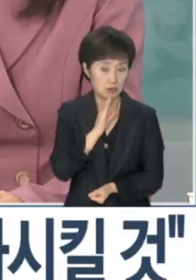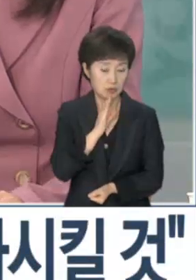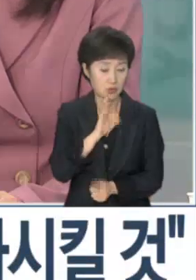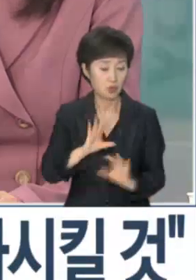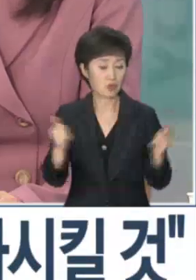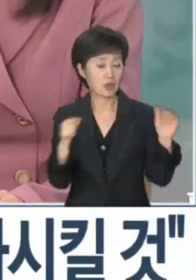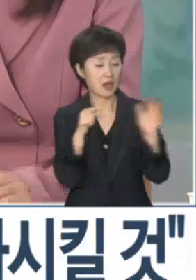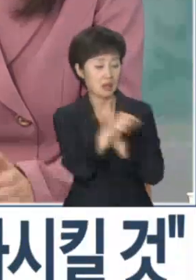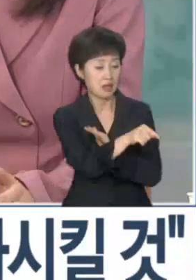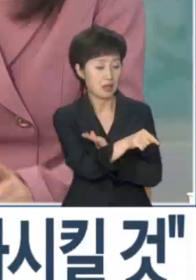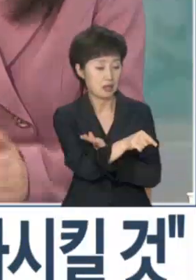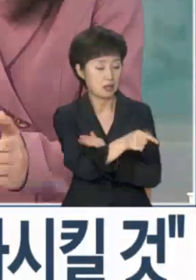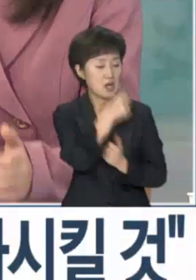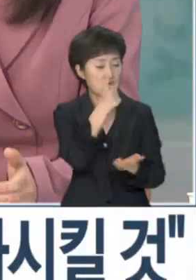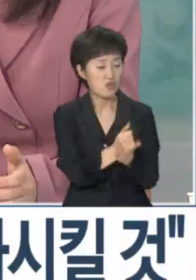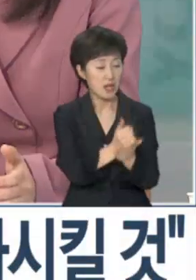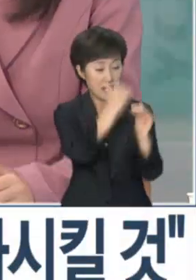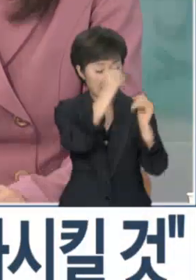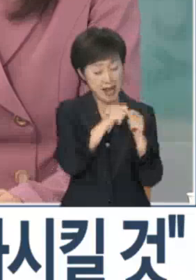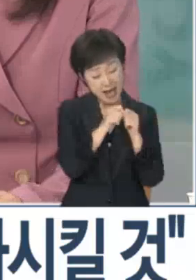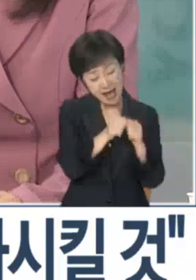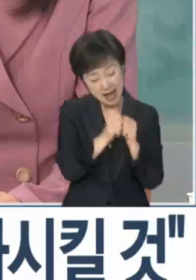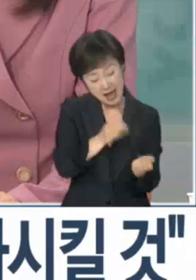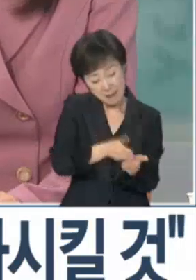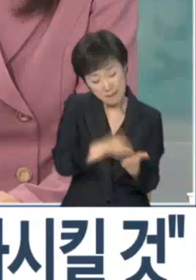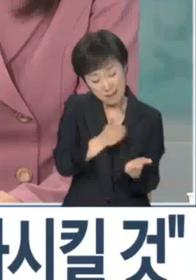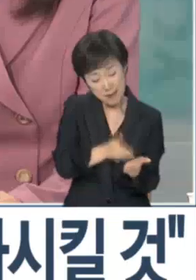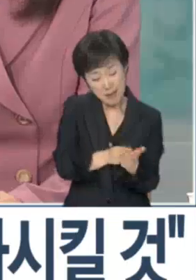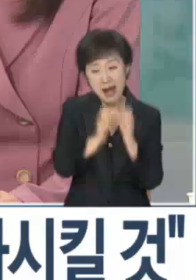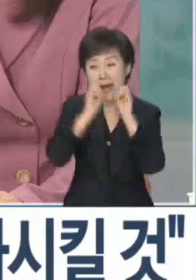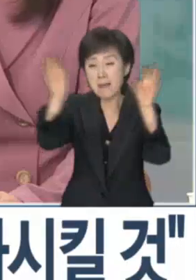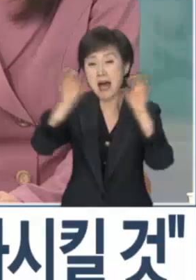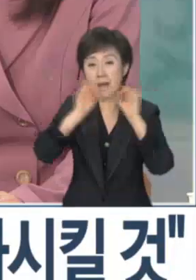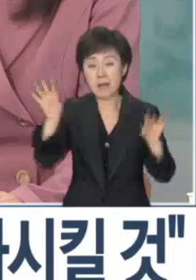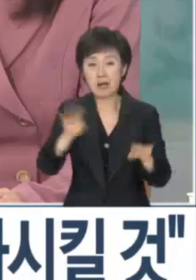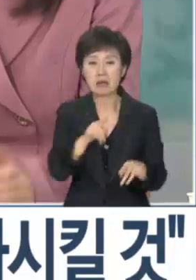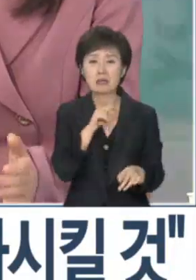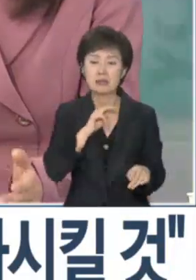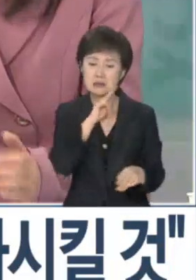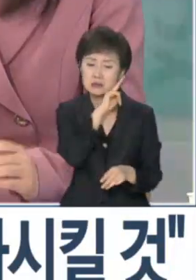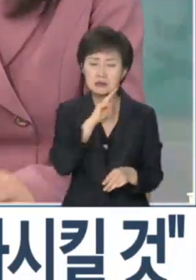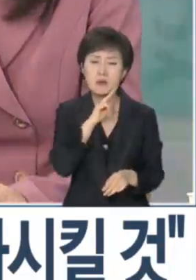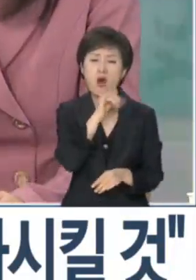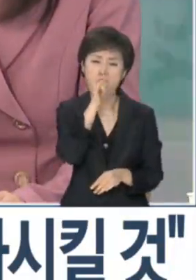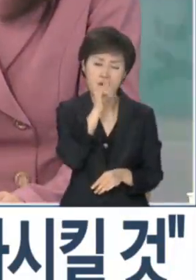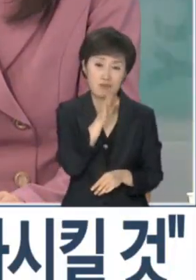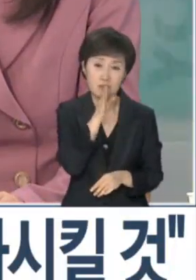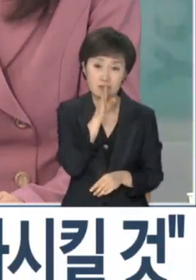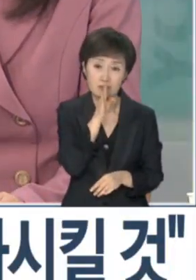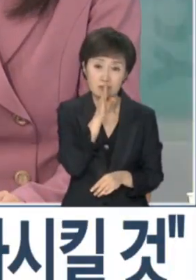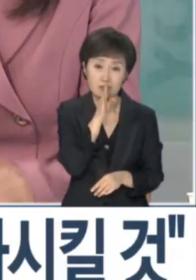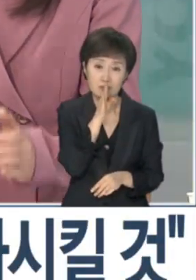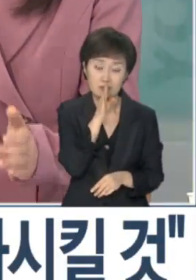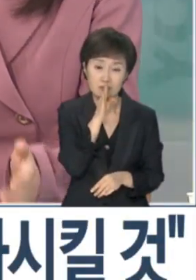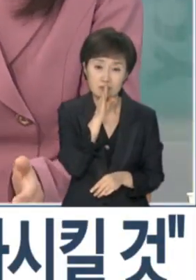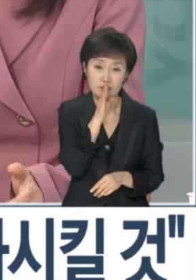본회의장에 오셔서 그 혐의들을 설명하시면서 피의 사실을 공표하는 것이 아니냐라는 또 여러 의혹들도 받으셨습니다. 그때는 나름대로의